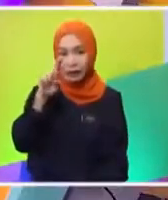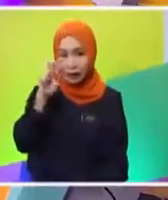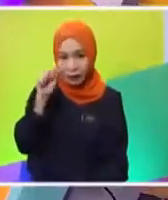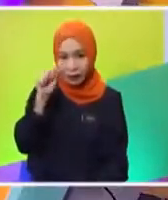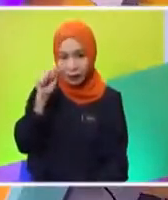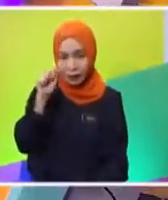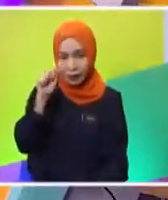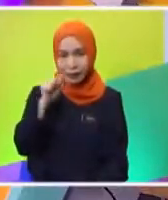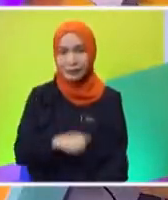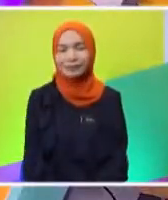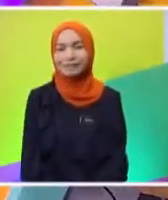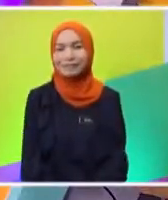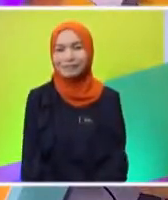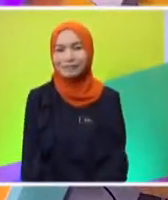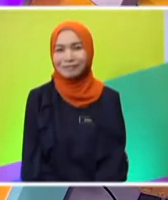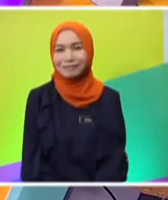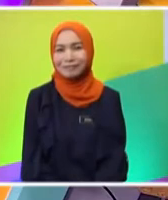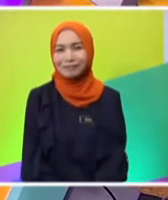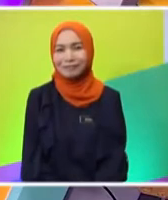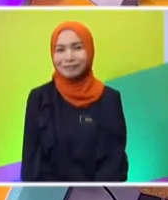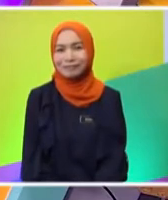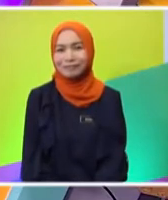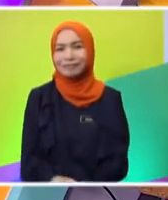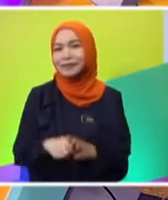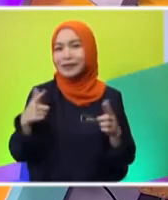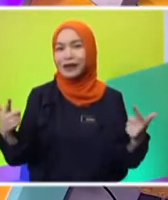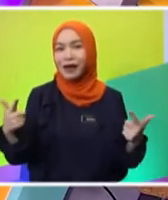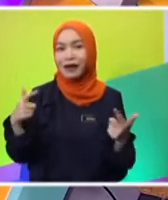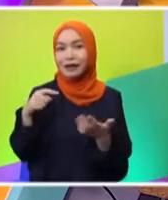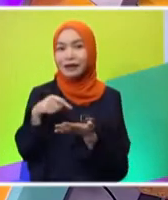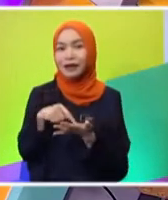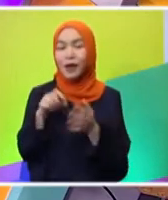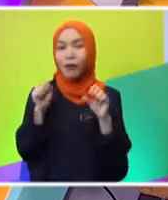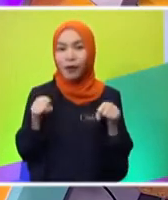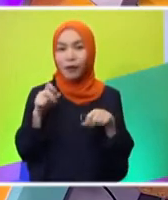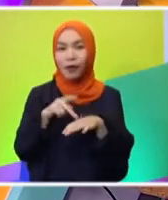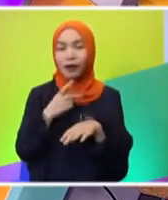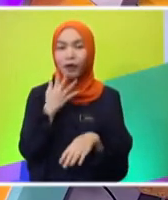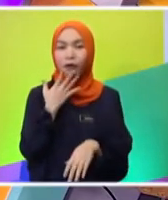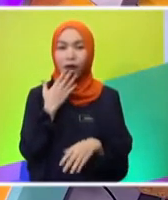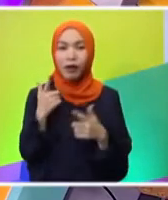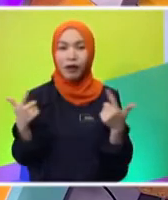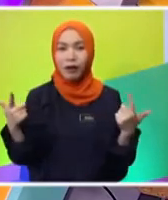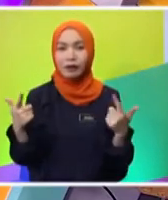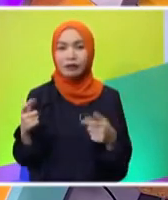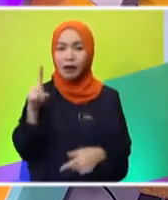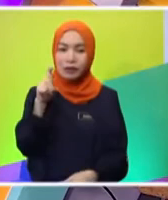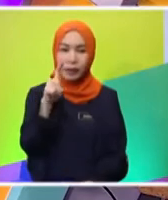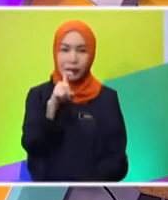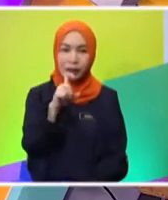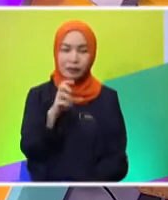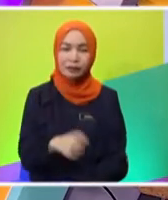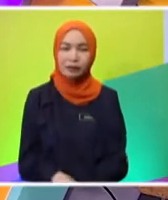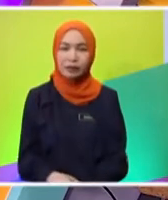ataupun mencari 33 tubuhnya juga Selain itu body spray juga sebenarnya Oke pegunungan ini masih gua deh